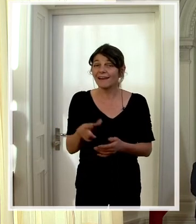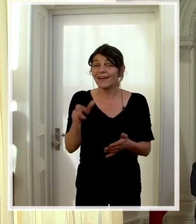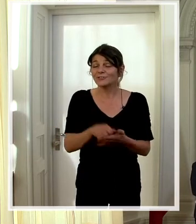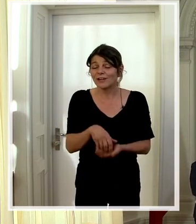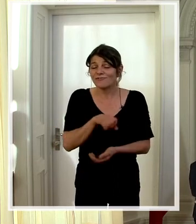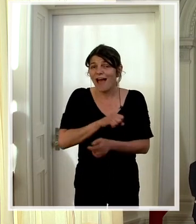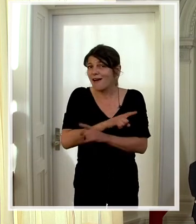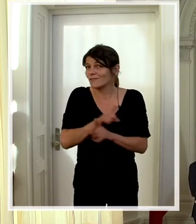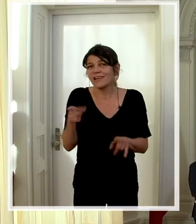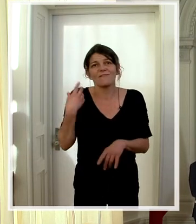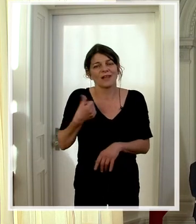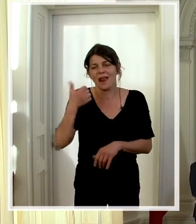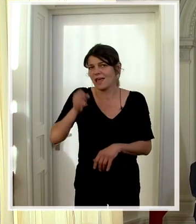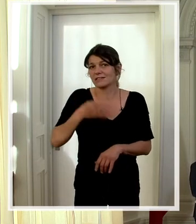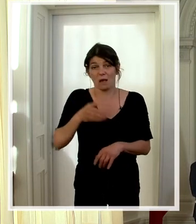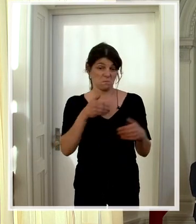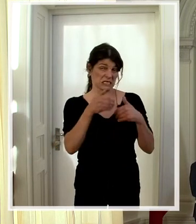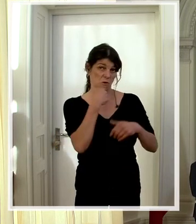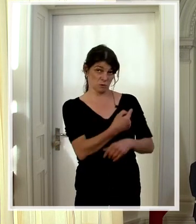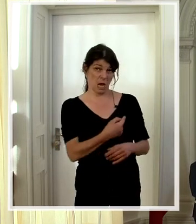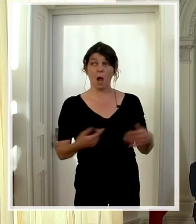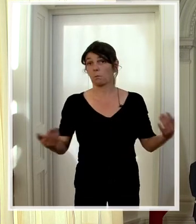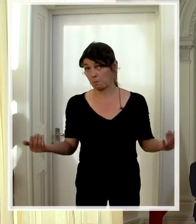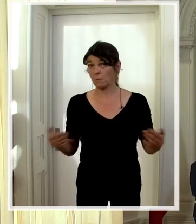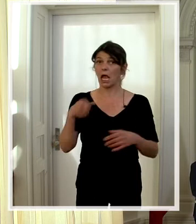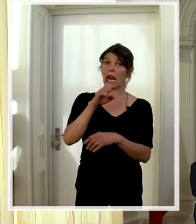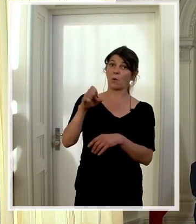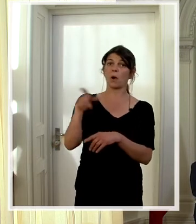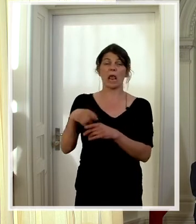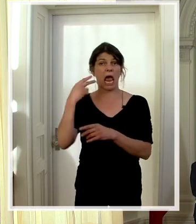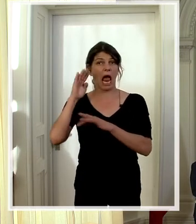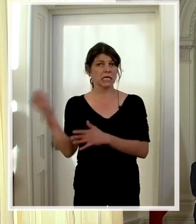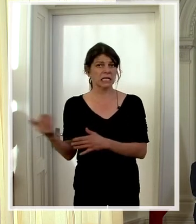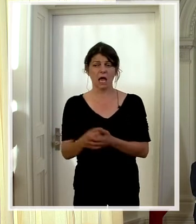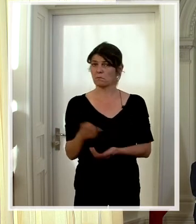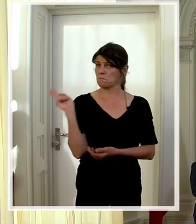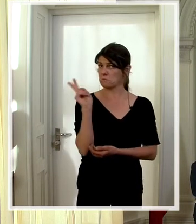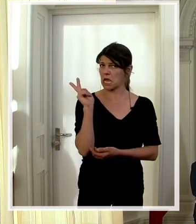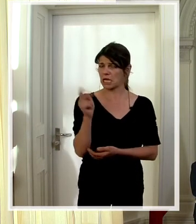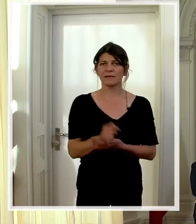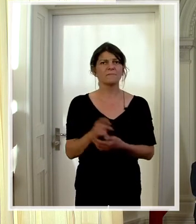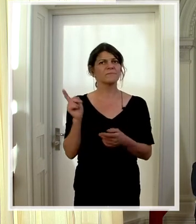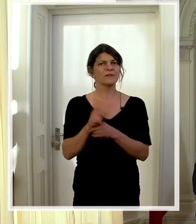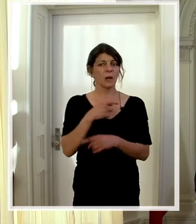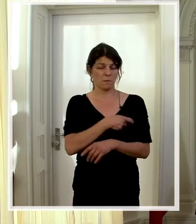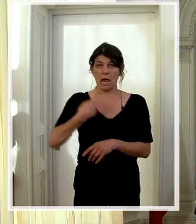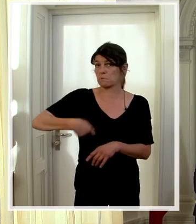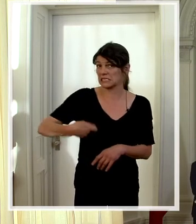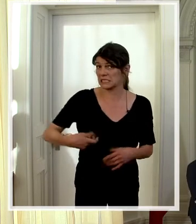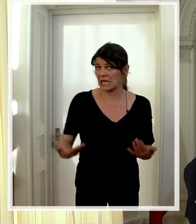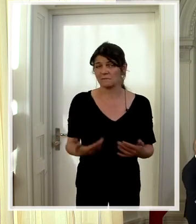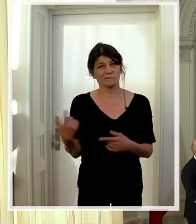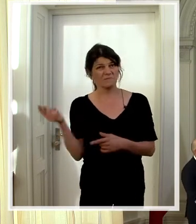zu einer S-Bahn. Seht das Ministerium, Herbert Dillkoch, Erich Hasler, von eurer Seite oder vom Parteipräsident.